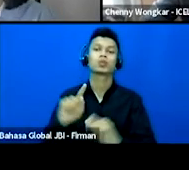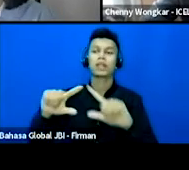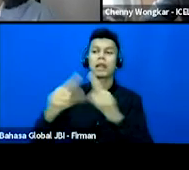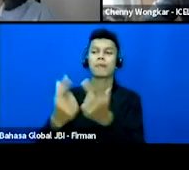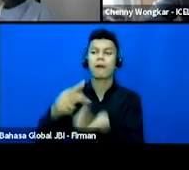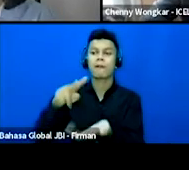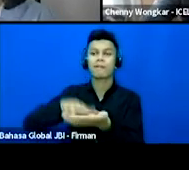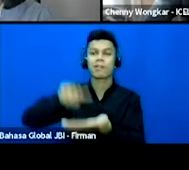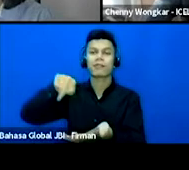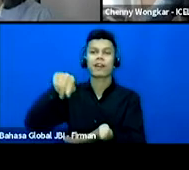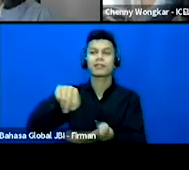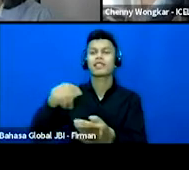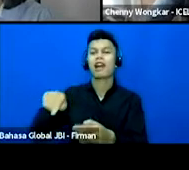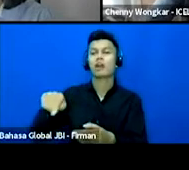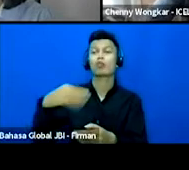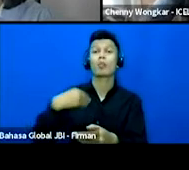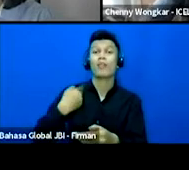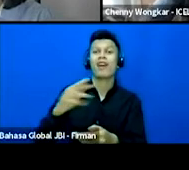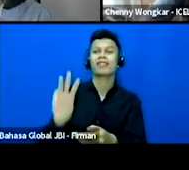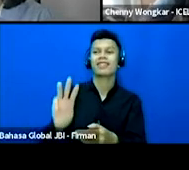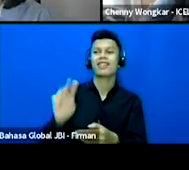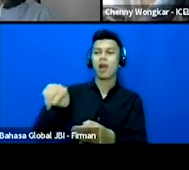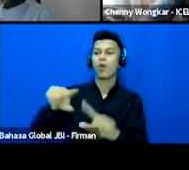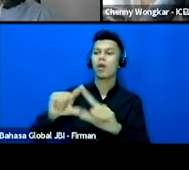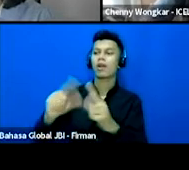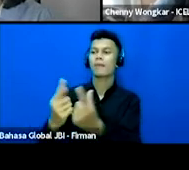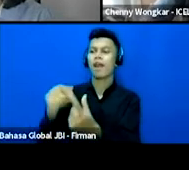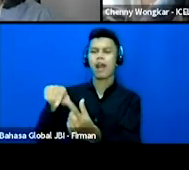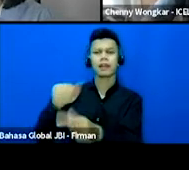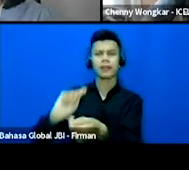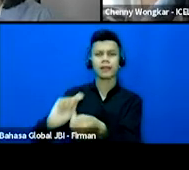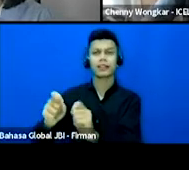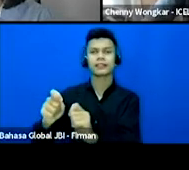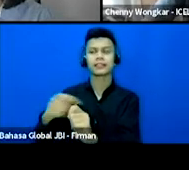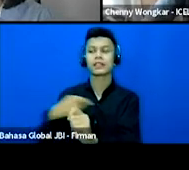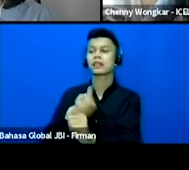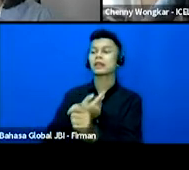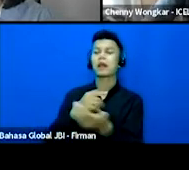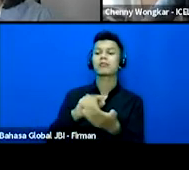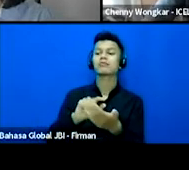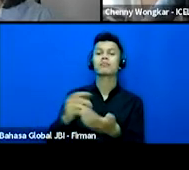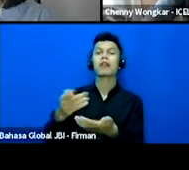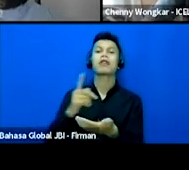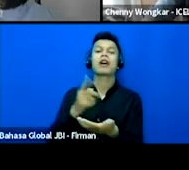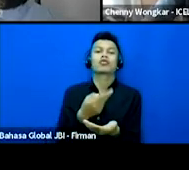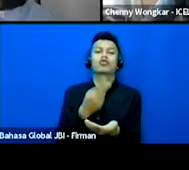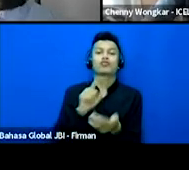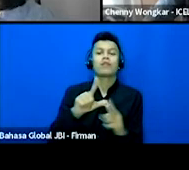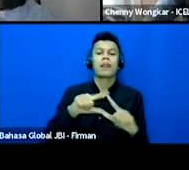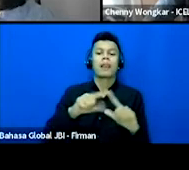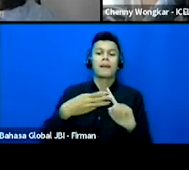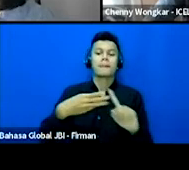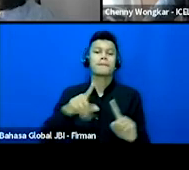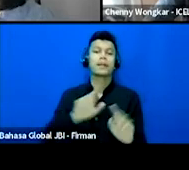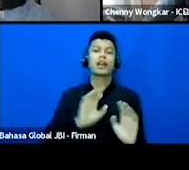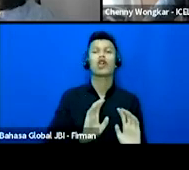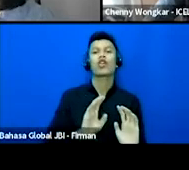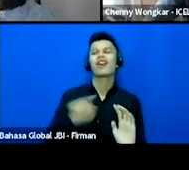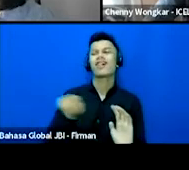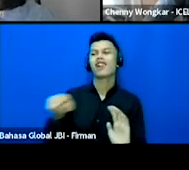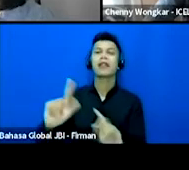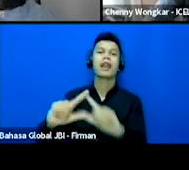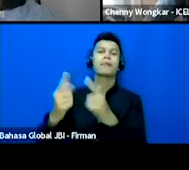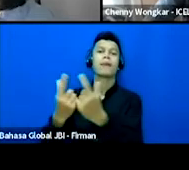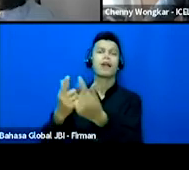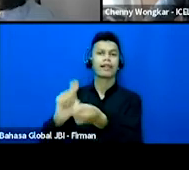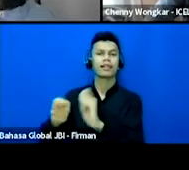sertifikasi pihak ketiga jadi merekalah yang akan melakukan pengujian karenanya mendapatkan level Nah mungkin akan lebih